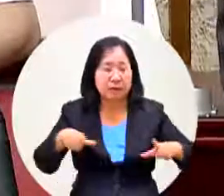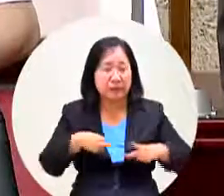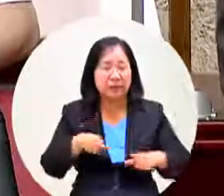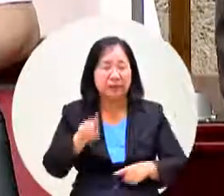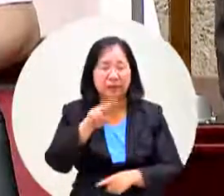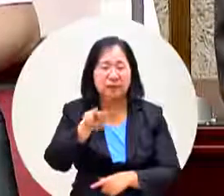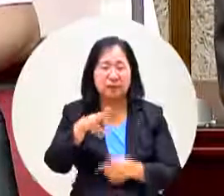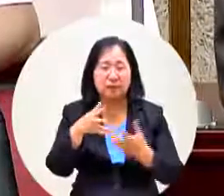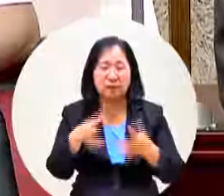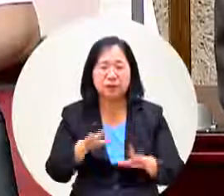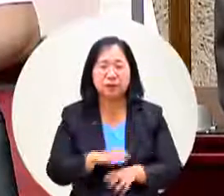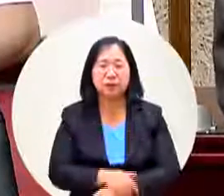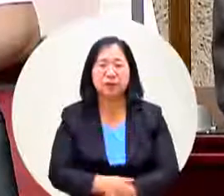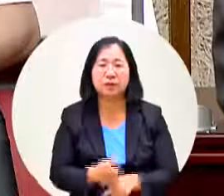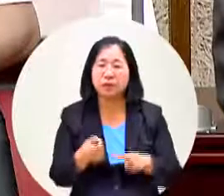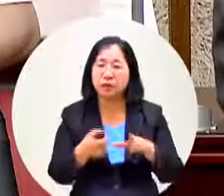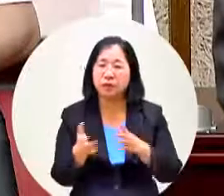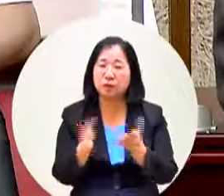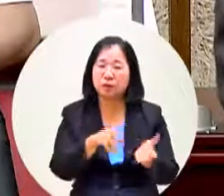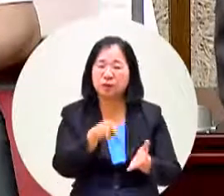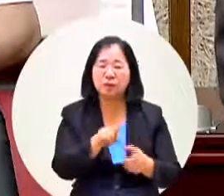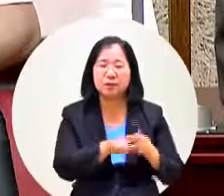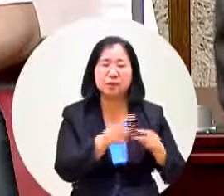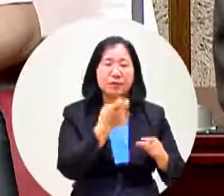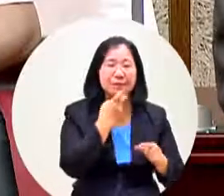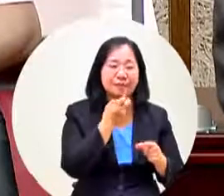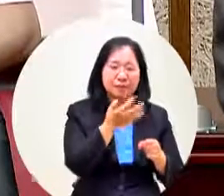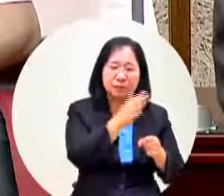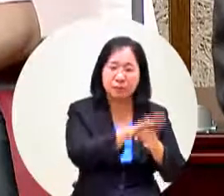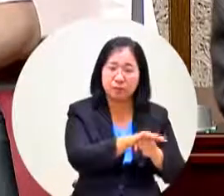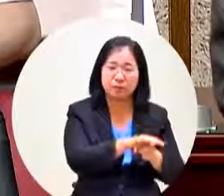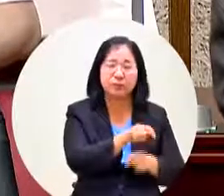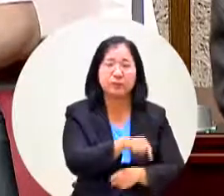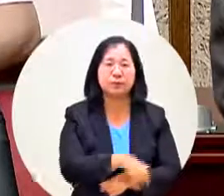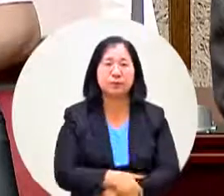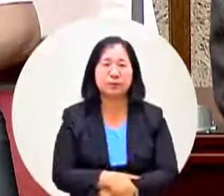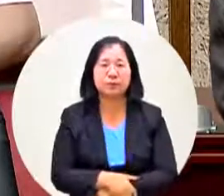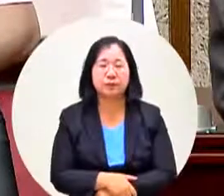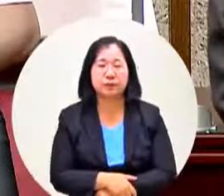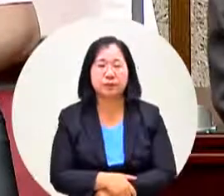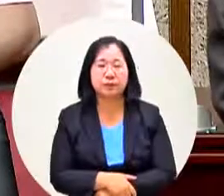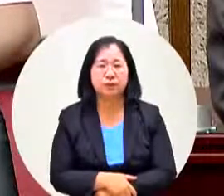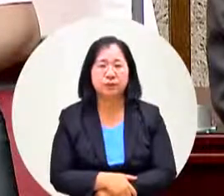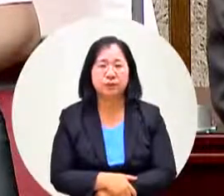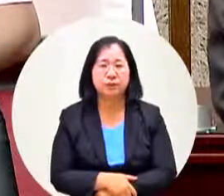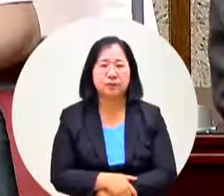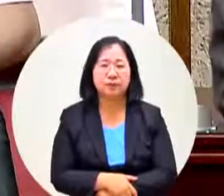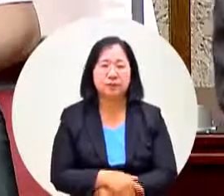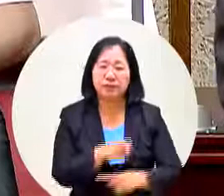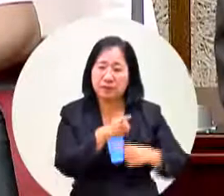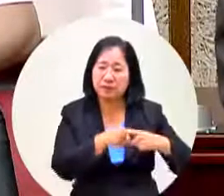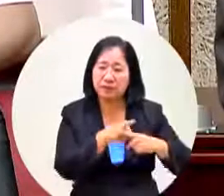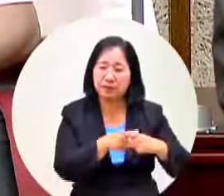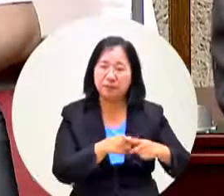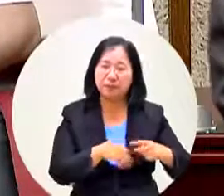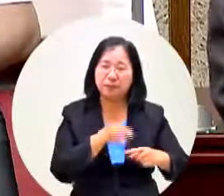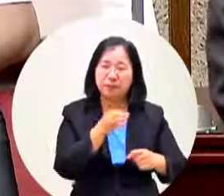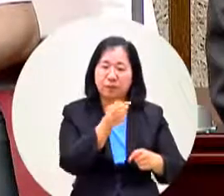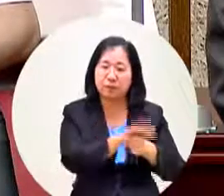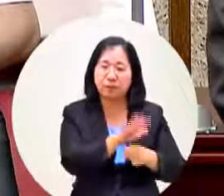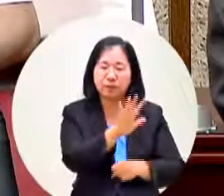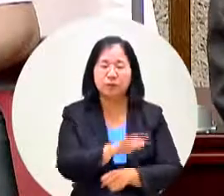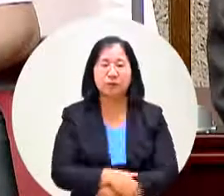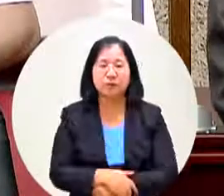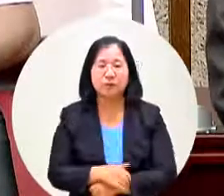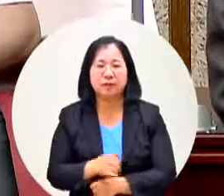这个农业保险哈的部分哈的这个关心啦哈。咱全市的这个金蕉种植的面积拢